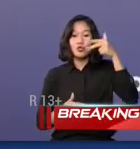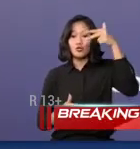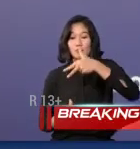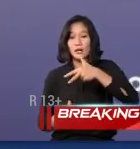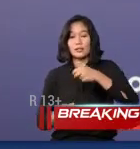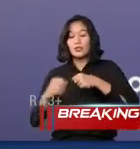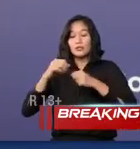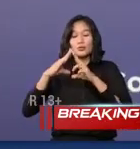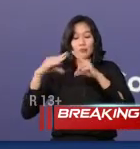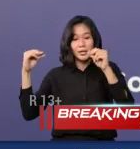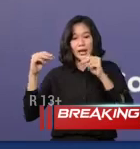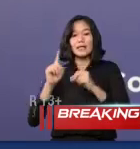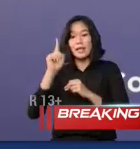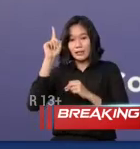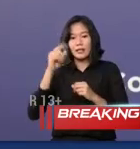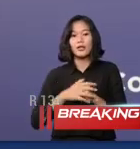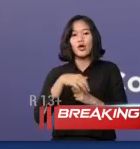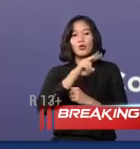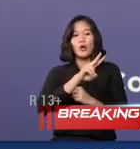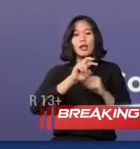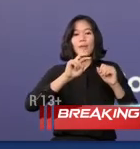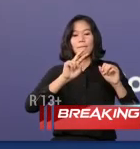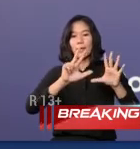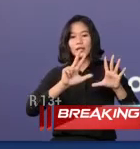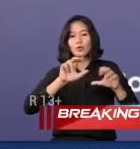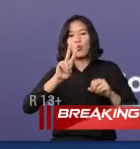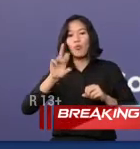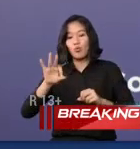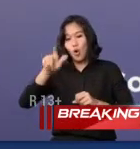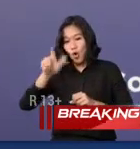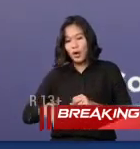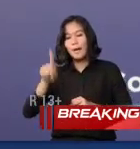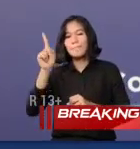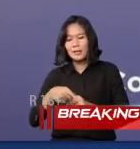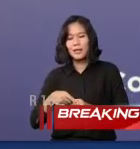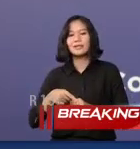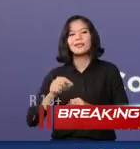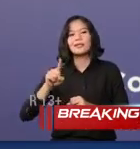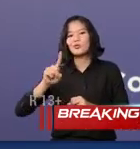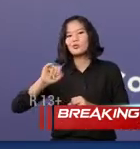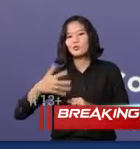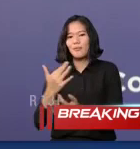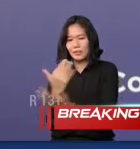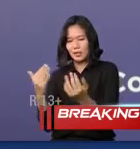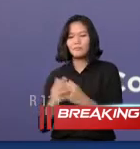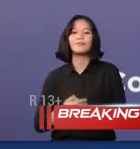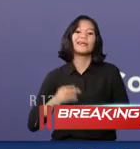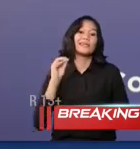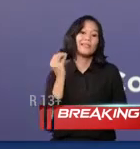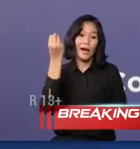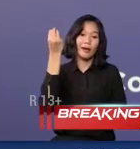Selatan 2889 orang per satu juta penduduk Hai DKI